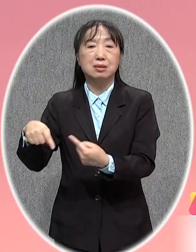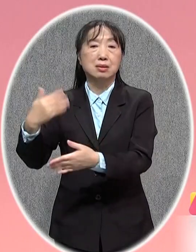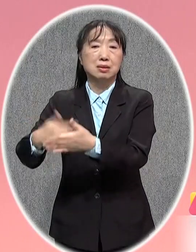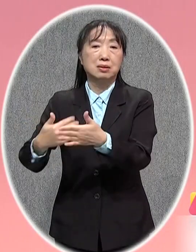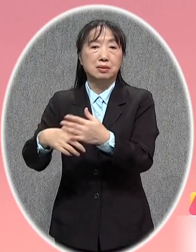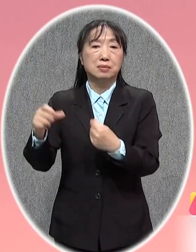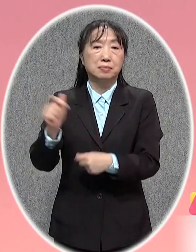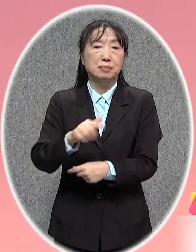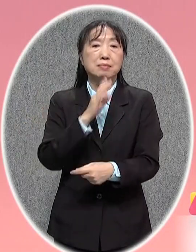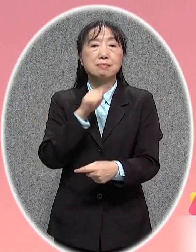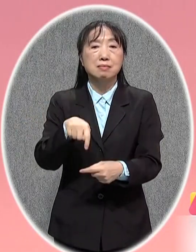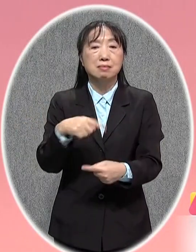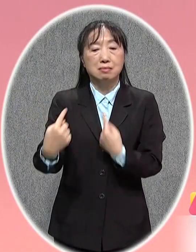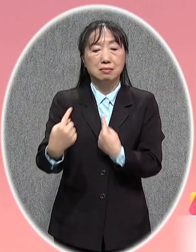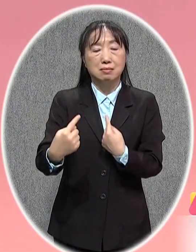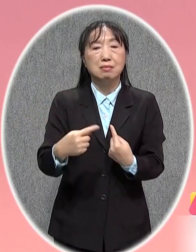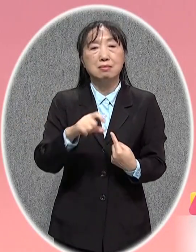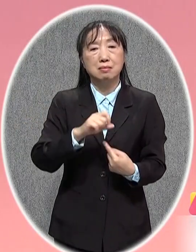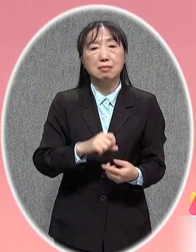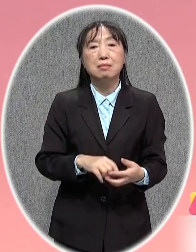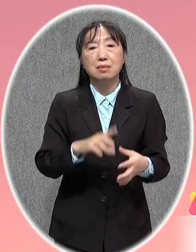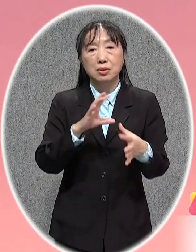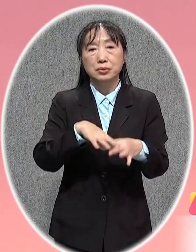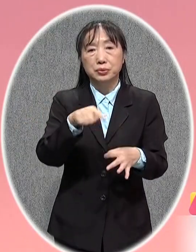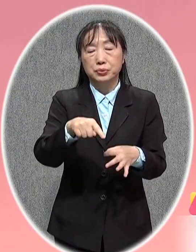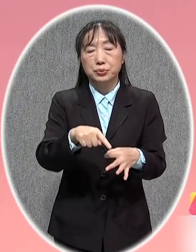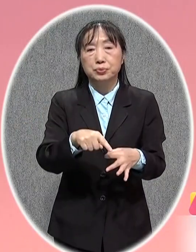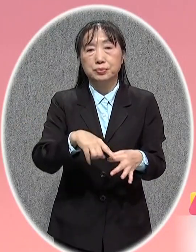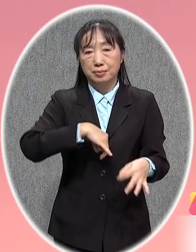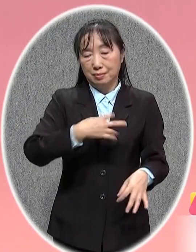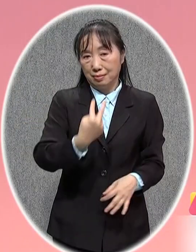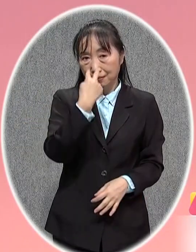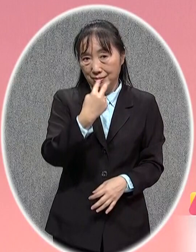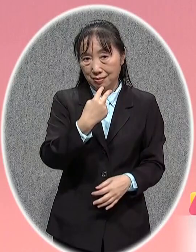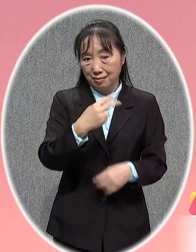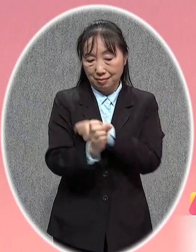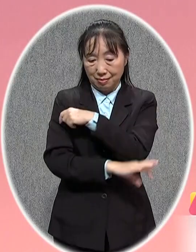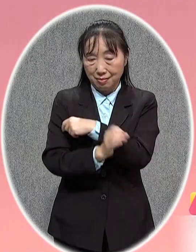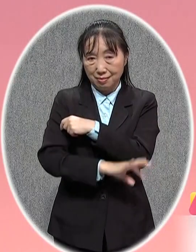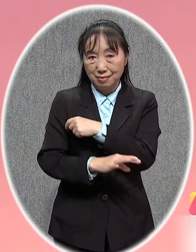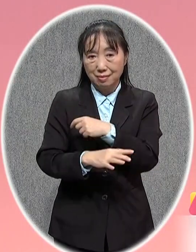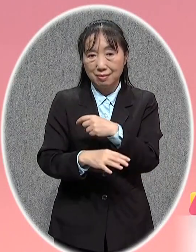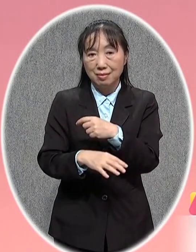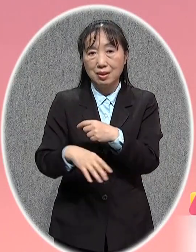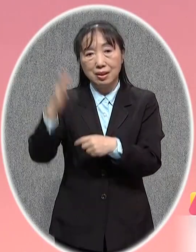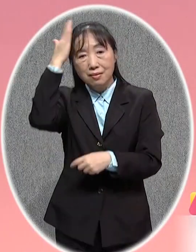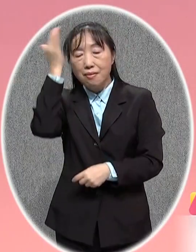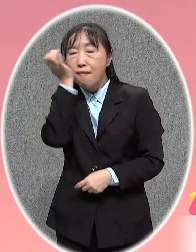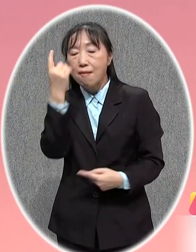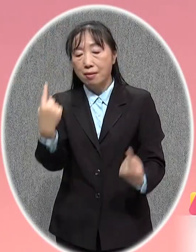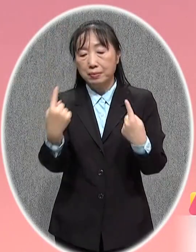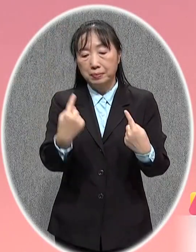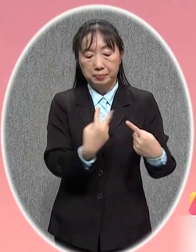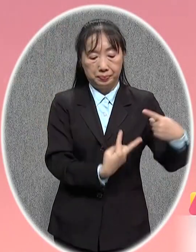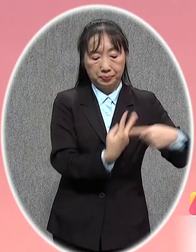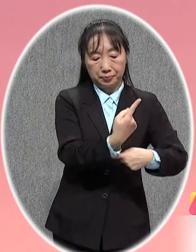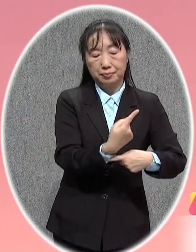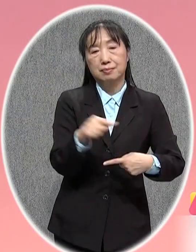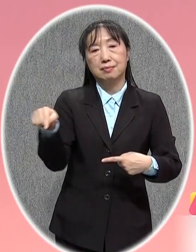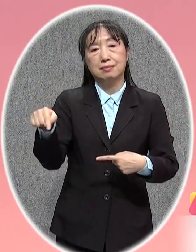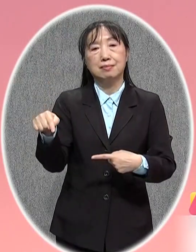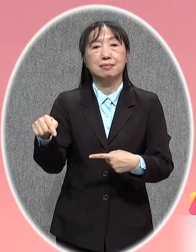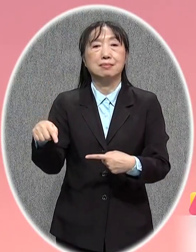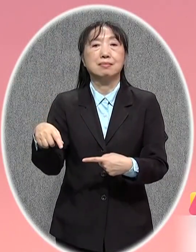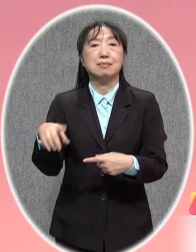一度电 所排出来的碳呢只有烧煤的一半，更何况呢烧